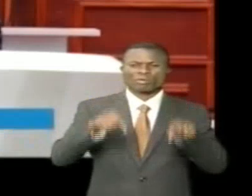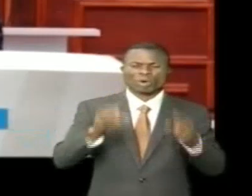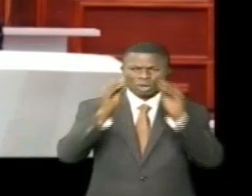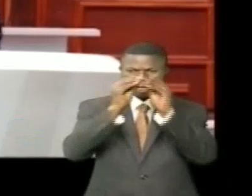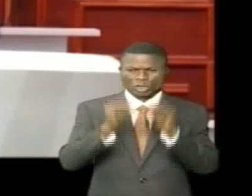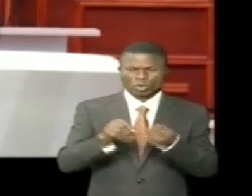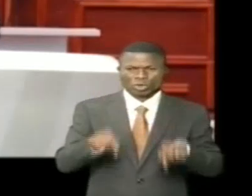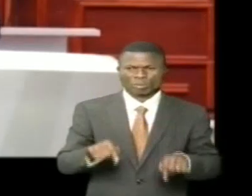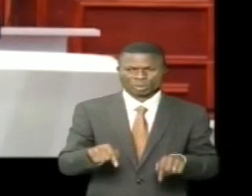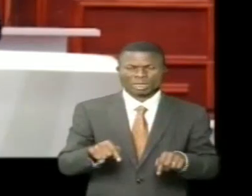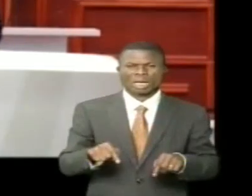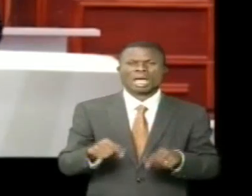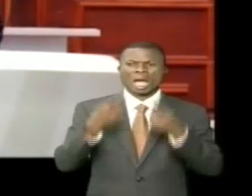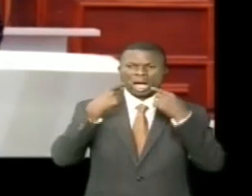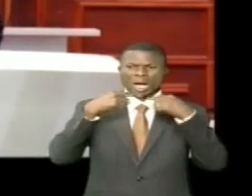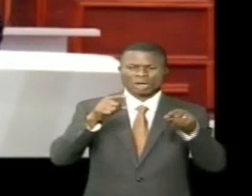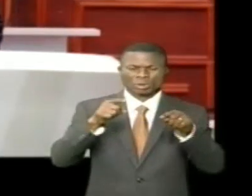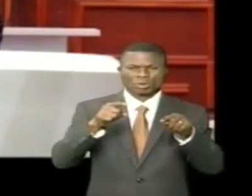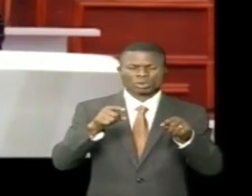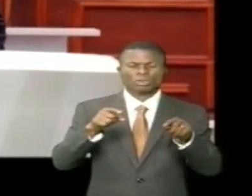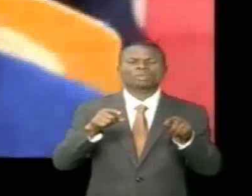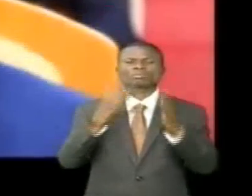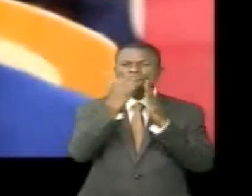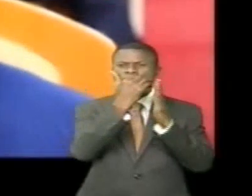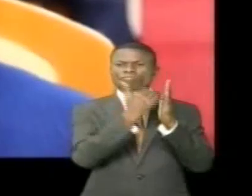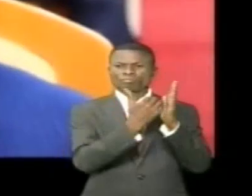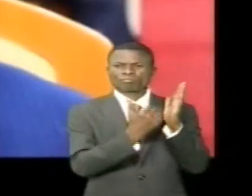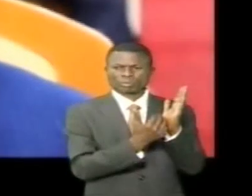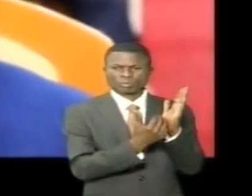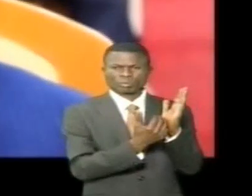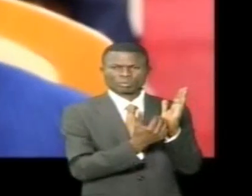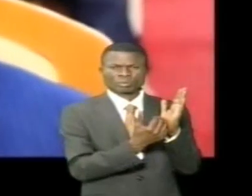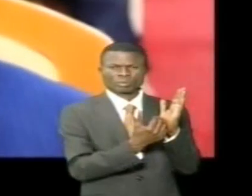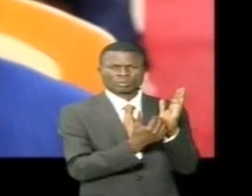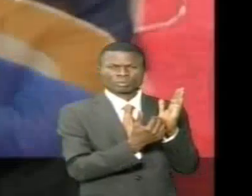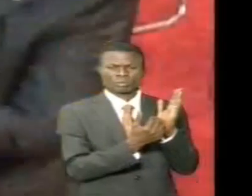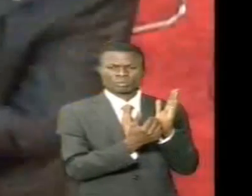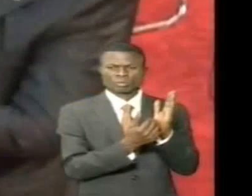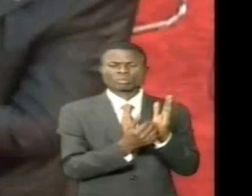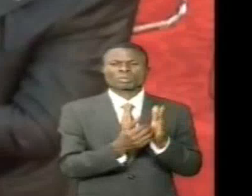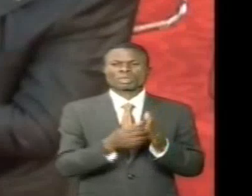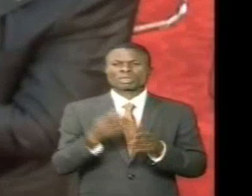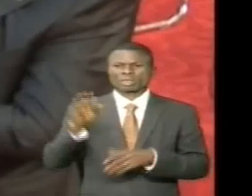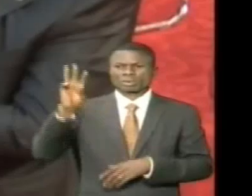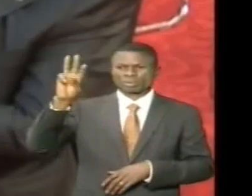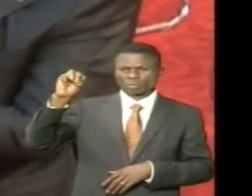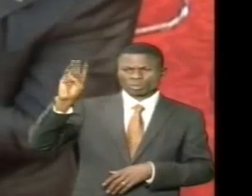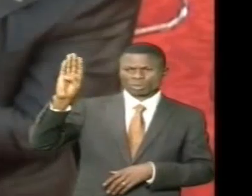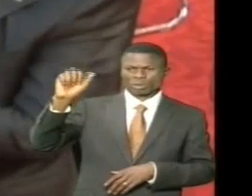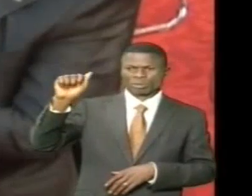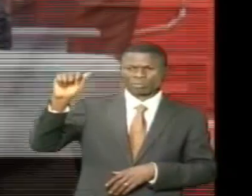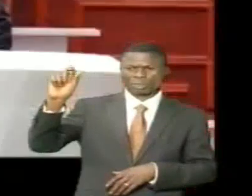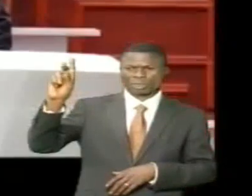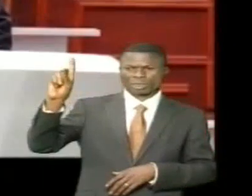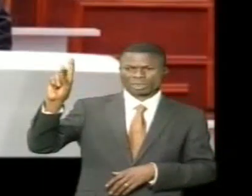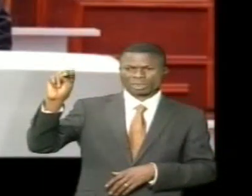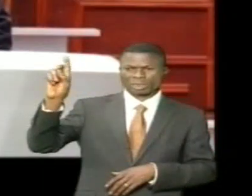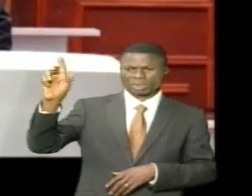remontées se présentent comme suit. En Mbandaka, on enregistre